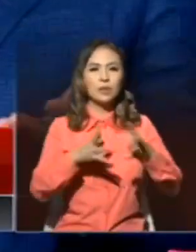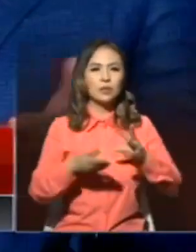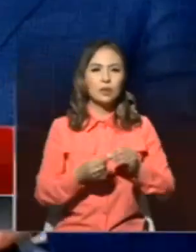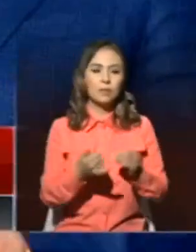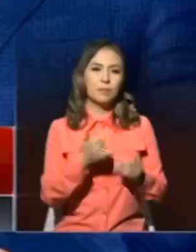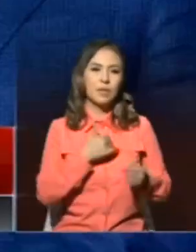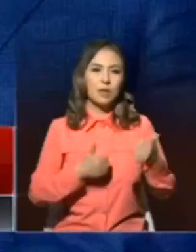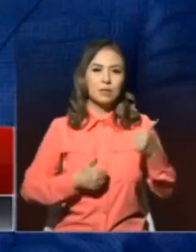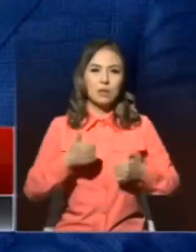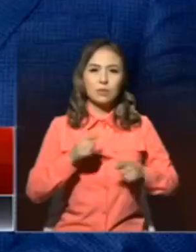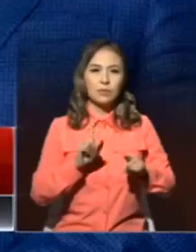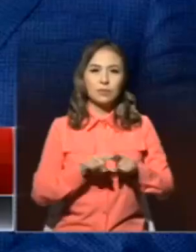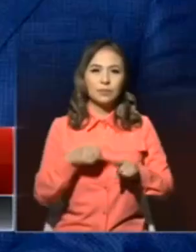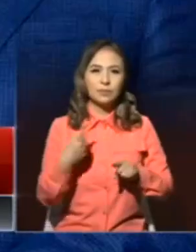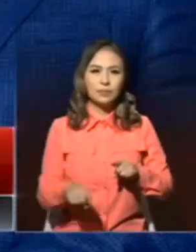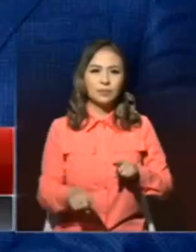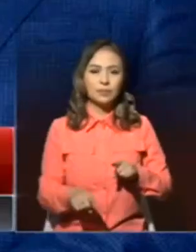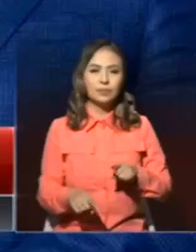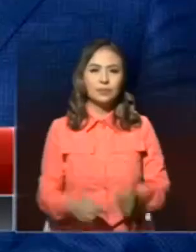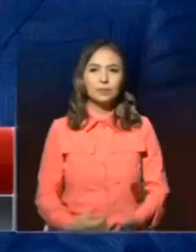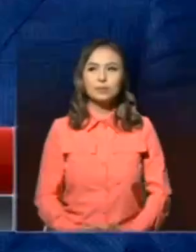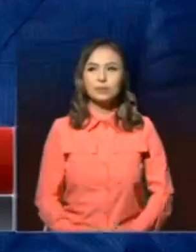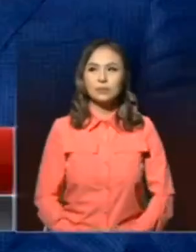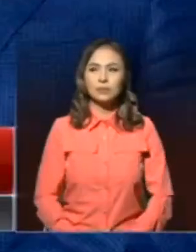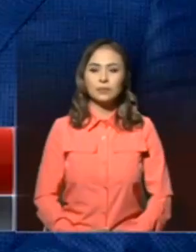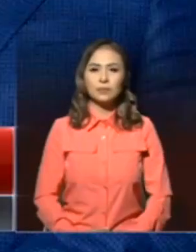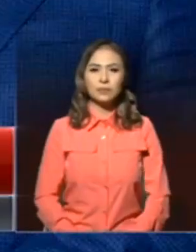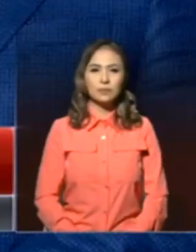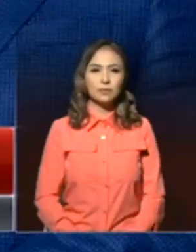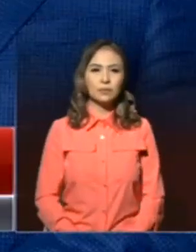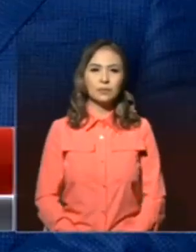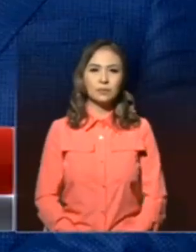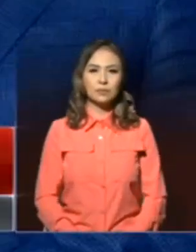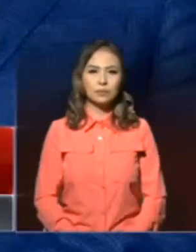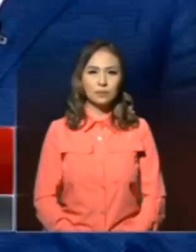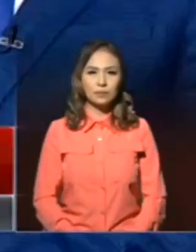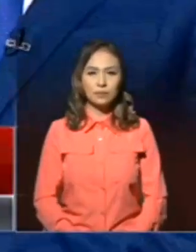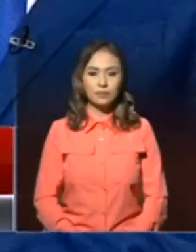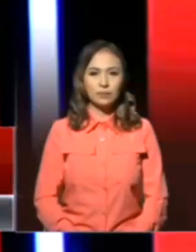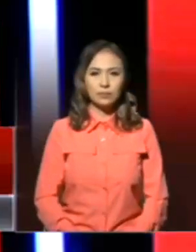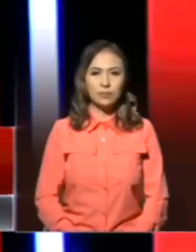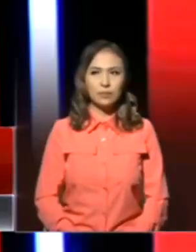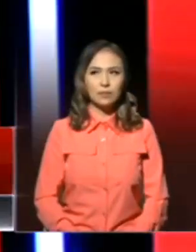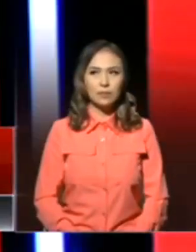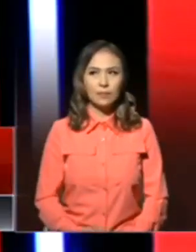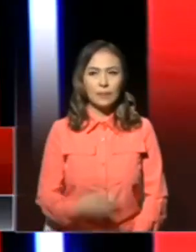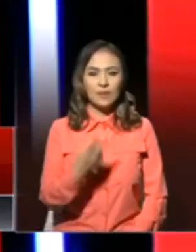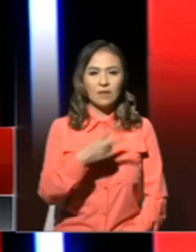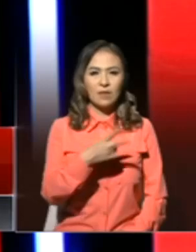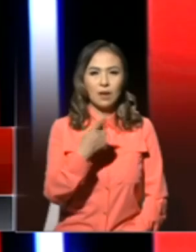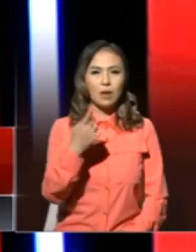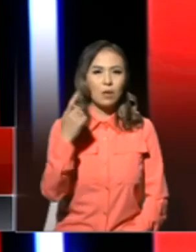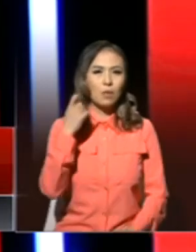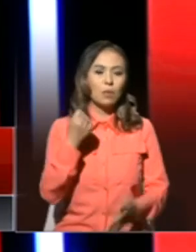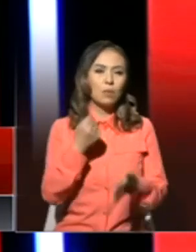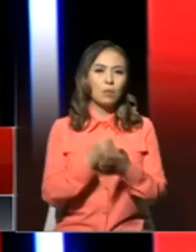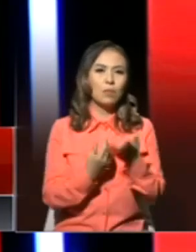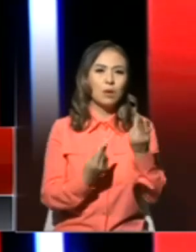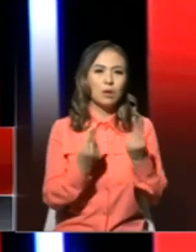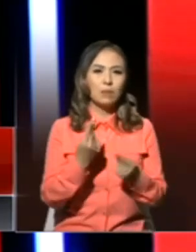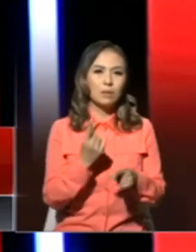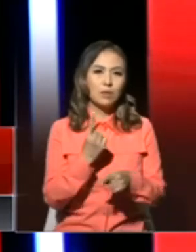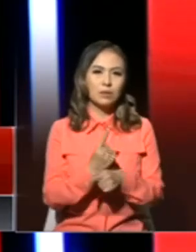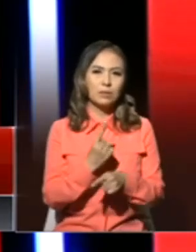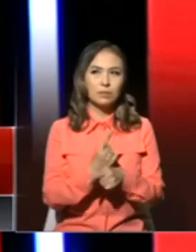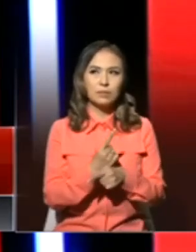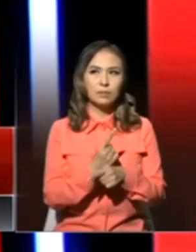бізбен салыстыруға келмейді. Жақсы, қымбат спикерлер, Шынболат мырза, 21 жасқа дейін Қазақстанда құмар ойын ойнауға тыйым